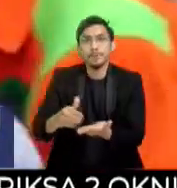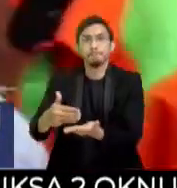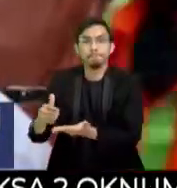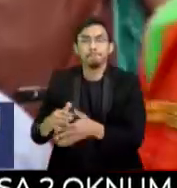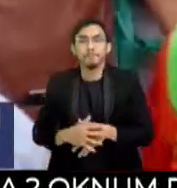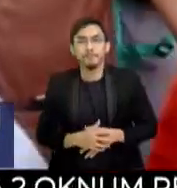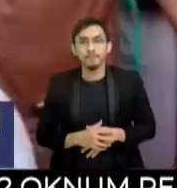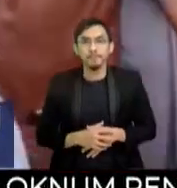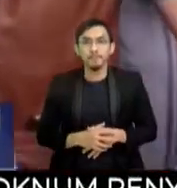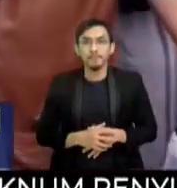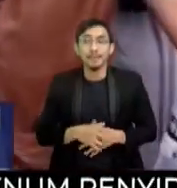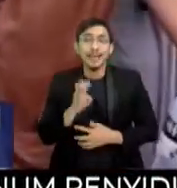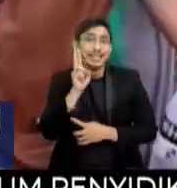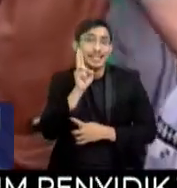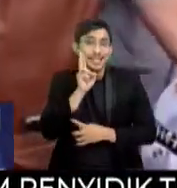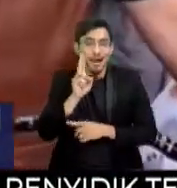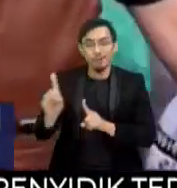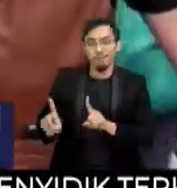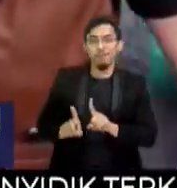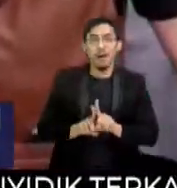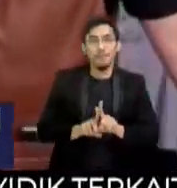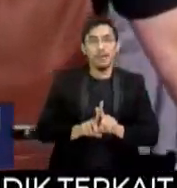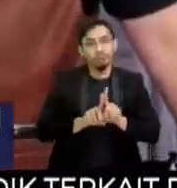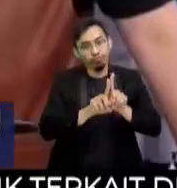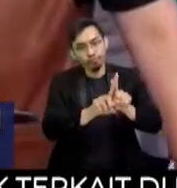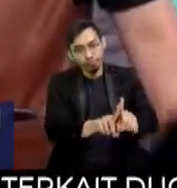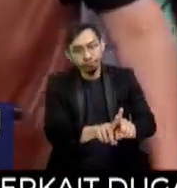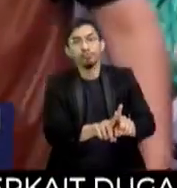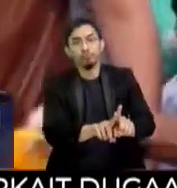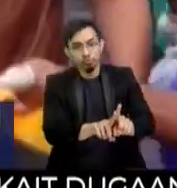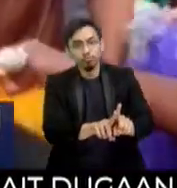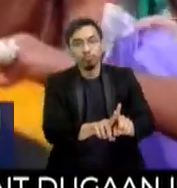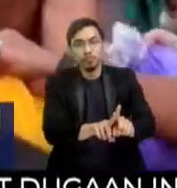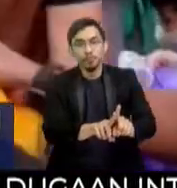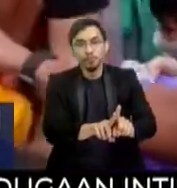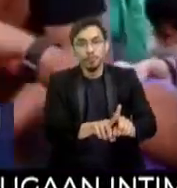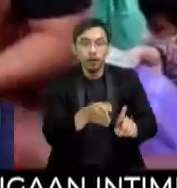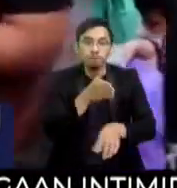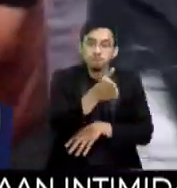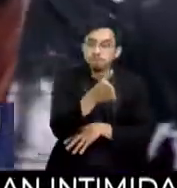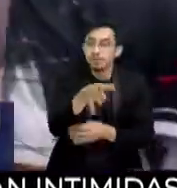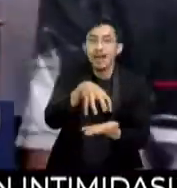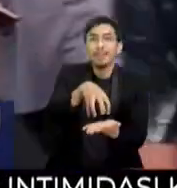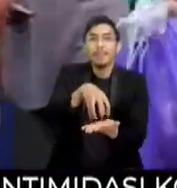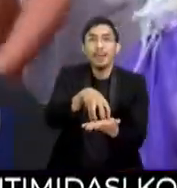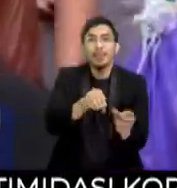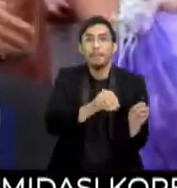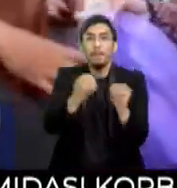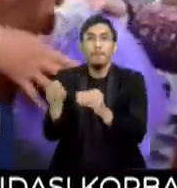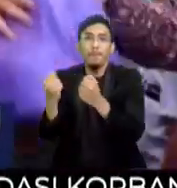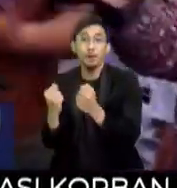Ditemani sang istri, mantan Panglima Marsekal TNI Purnawirawan Hadi Cahyanto menyambangi posko yang dihuni oleh warga Dusun